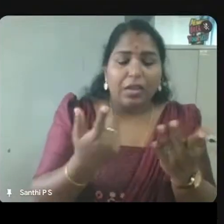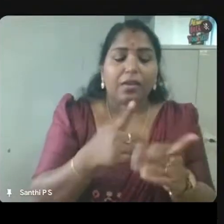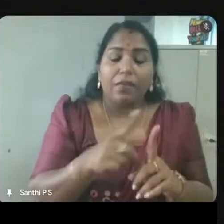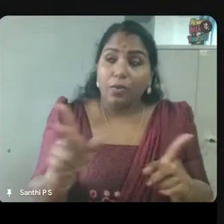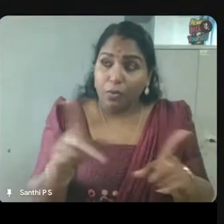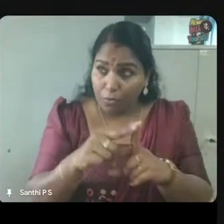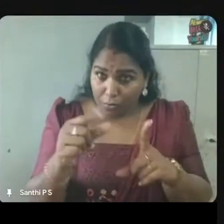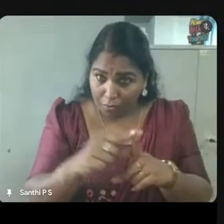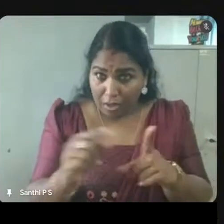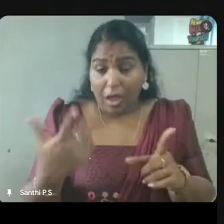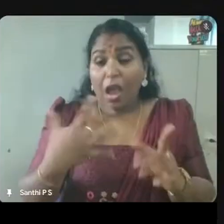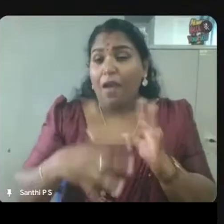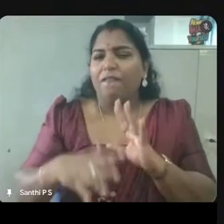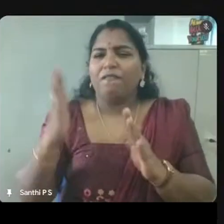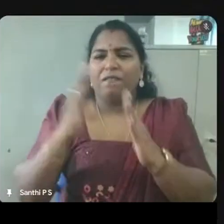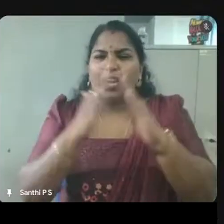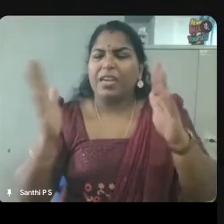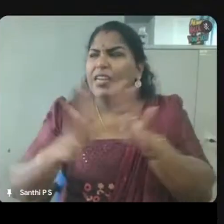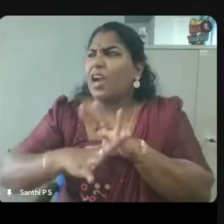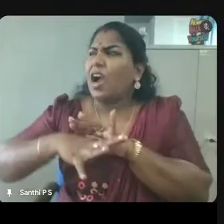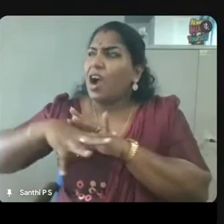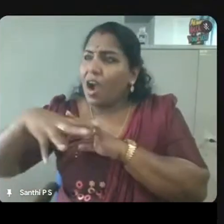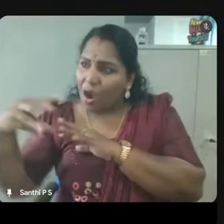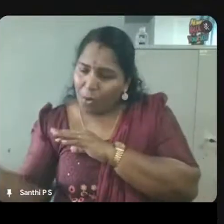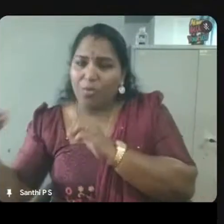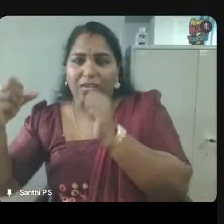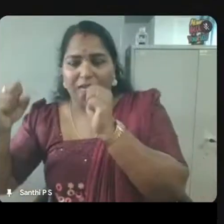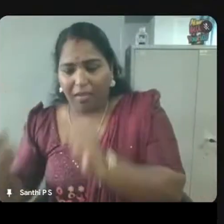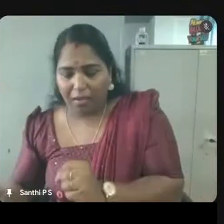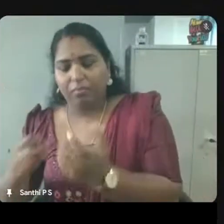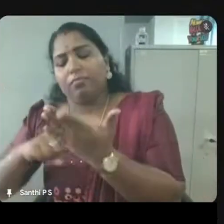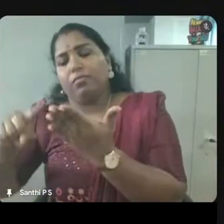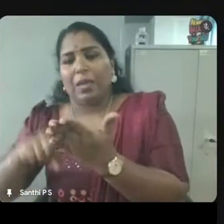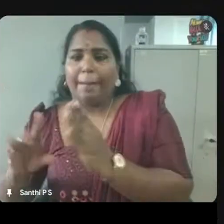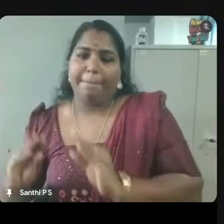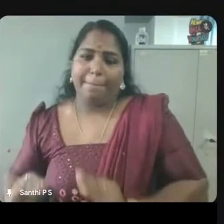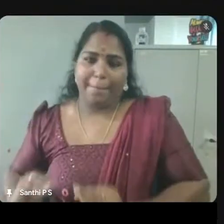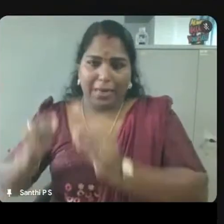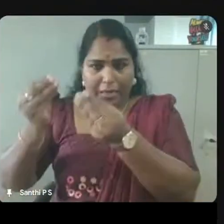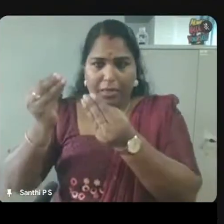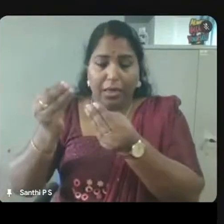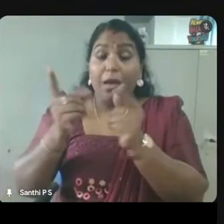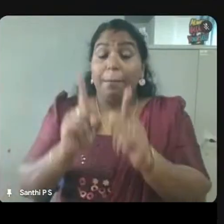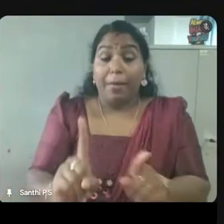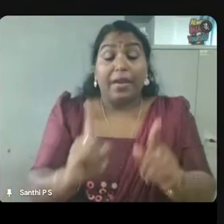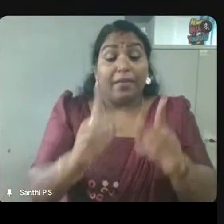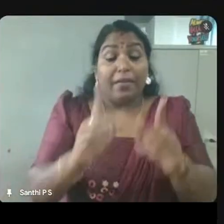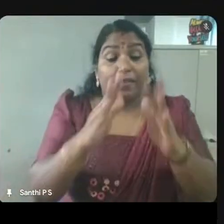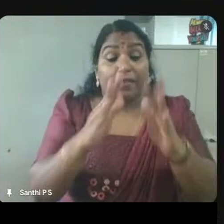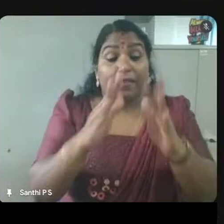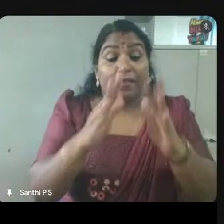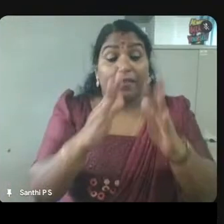സ്ഥലത്ത്, സൺലിറ്റ് ഏരിയയിൽ ഇരിക്കുന്നത് കണ്ണിന് നല്ലതാണ്. ബട്ട് നോട്ട് ടു ലുക്ക് അറ്റ് ദ സൺ ഡയറക്ട്ലി.